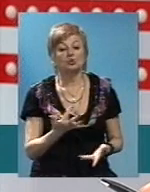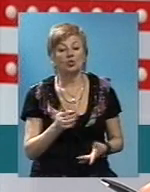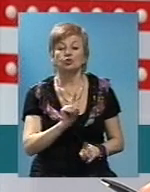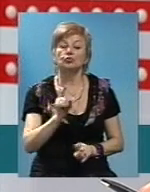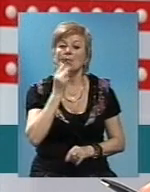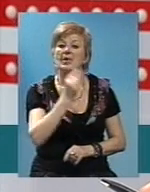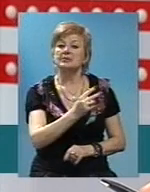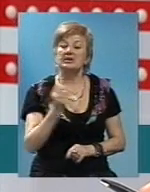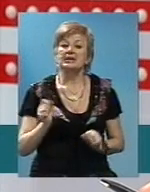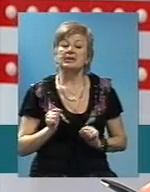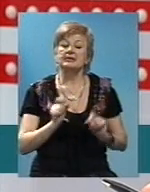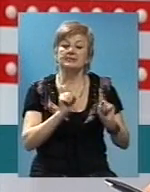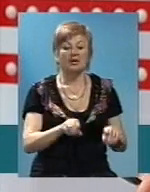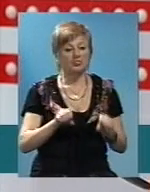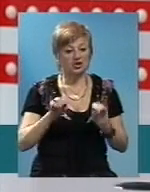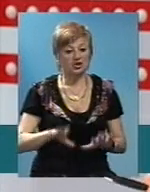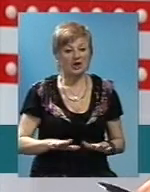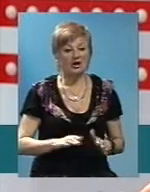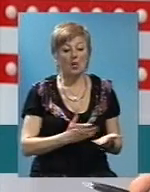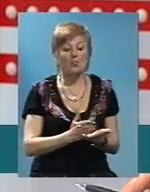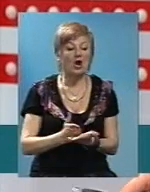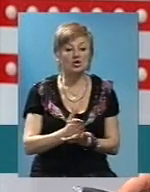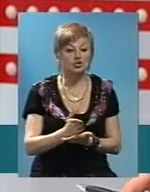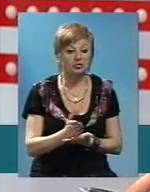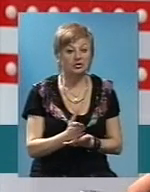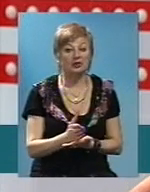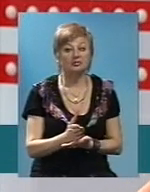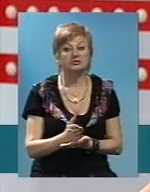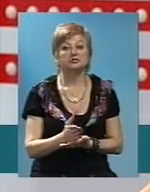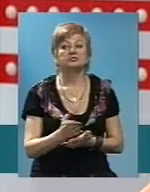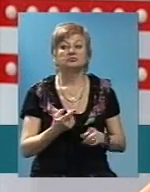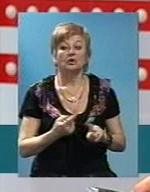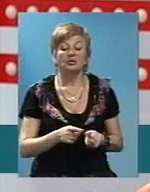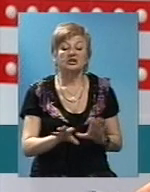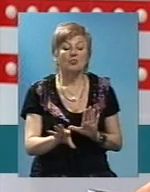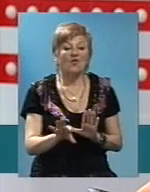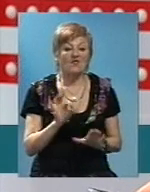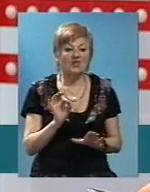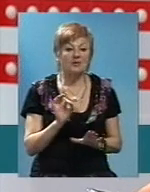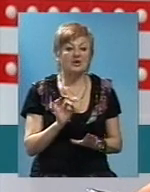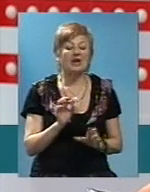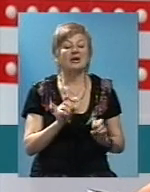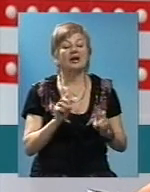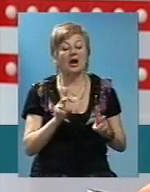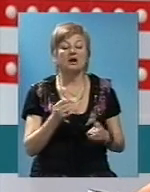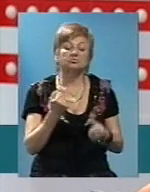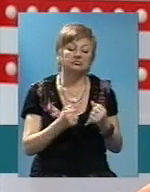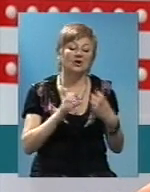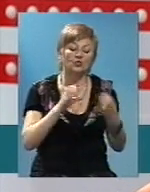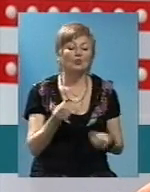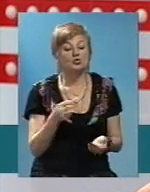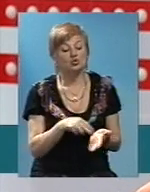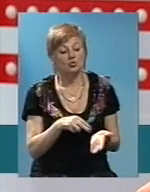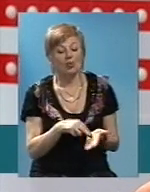подивитися і так далі, яким маршрутом, і до того, що там самі там обирали, там, яким видом транспорту, скільки це буде коштувати, де